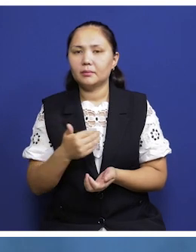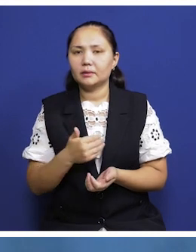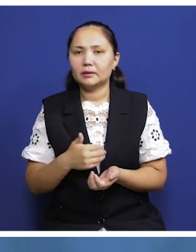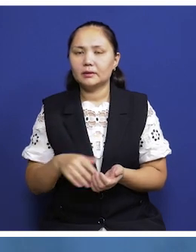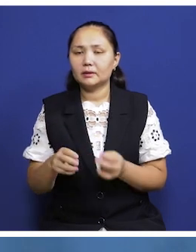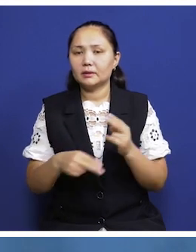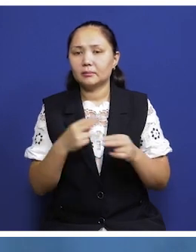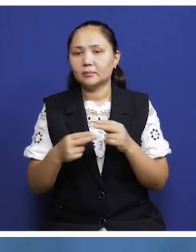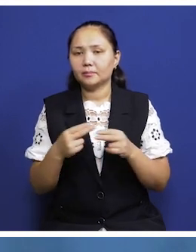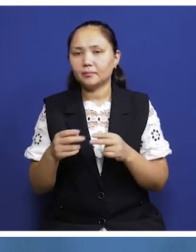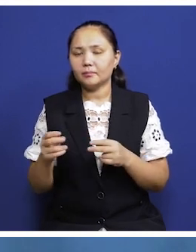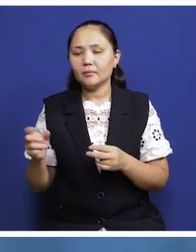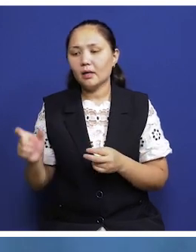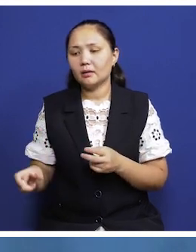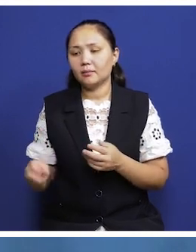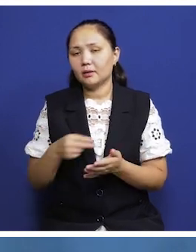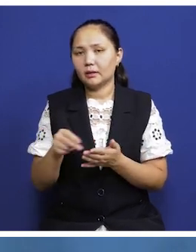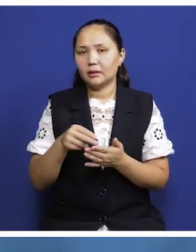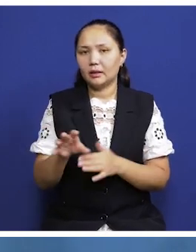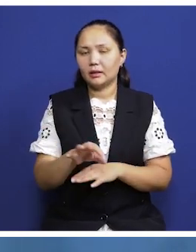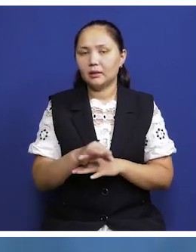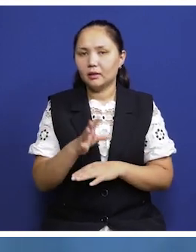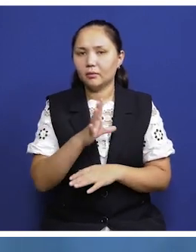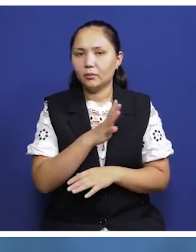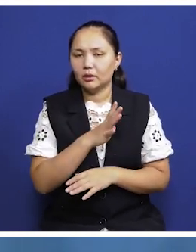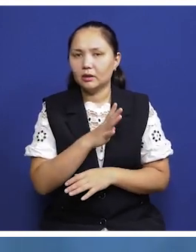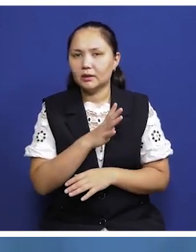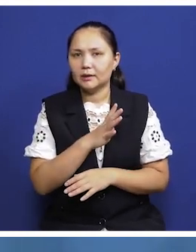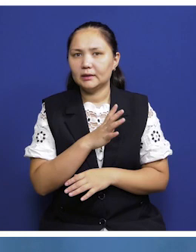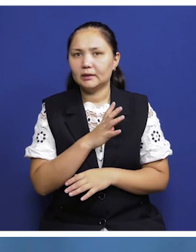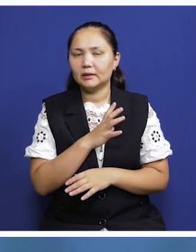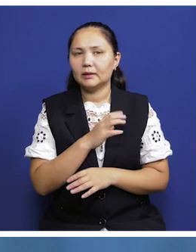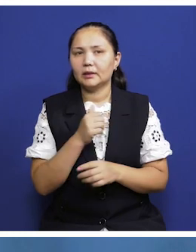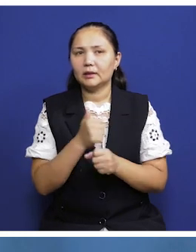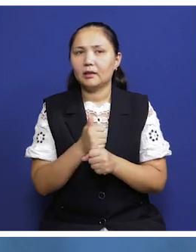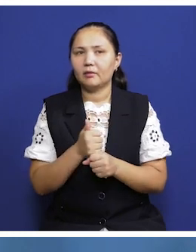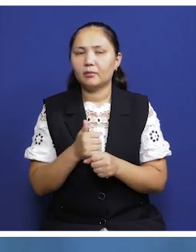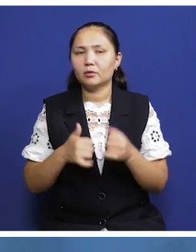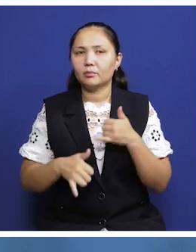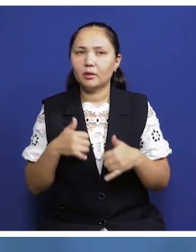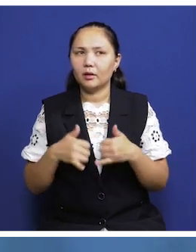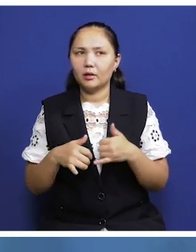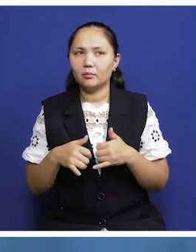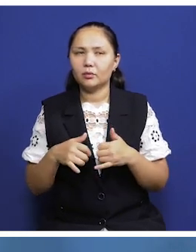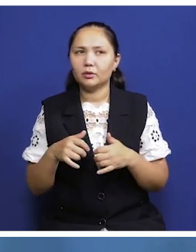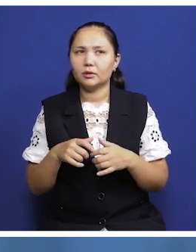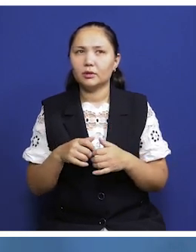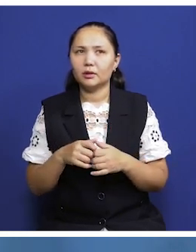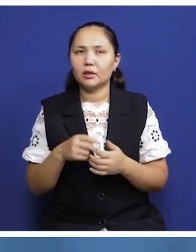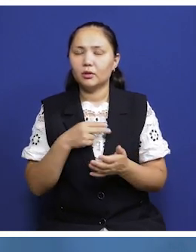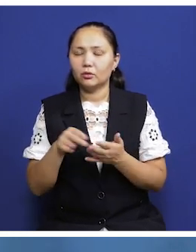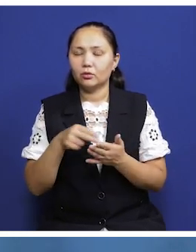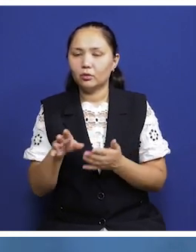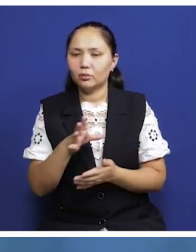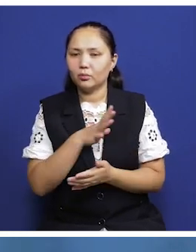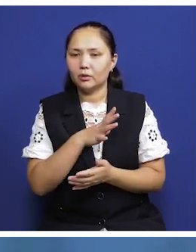осы кәсіпкерлер. Солар сауалы күні, содан кейін ары қарай біз осы әкімшілік болсын, мұғалім болсын, басқаның айлығында осы жерін төлеп